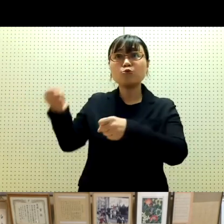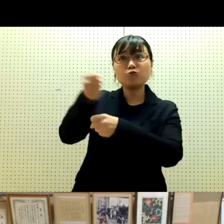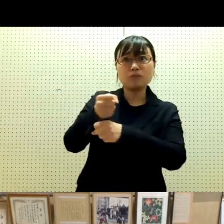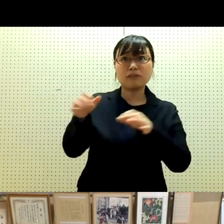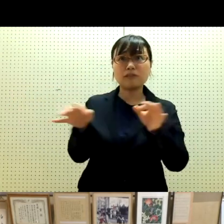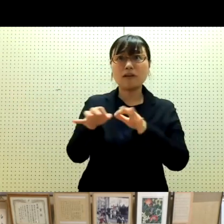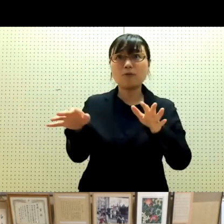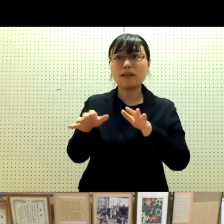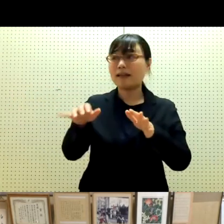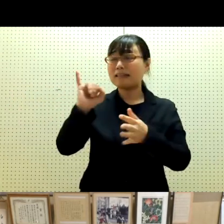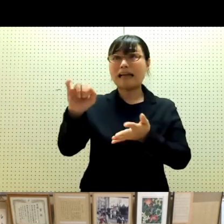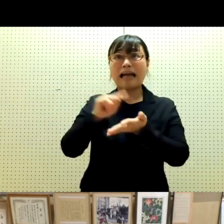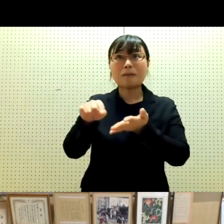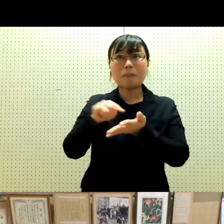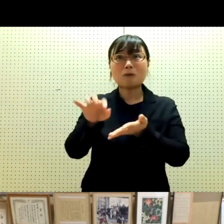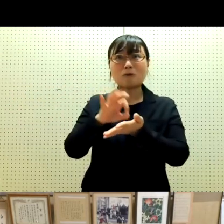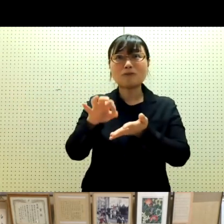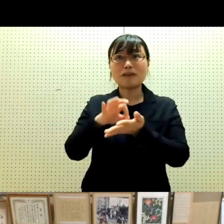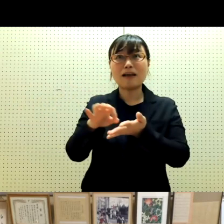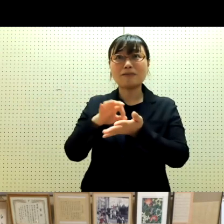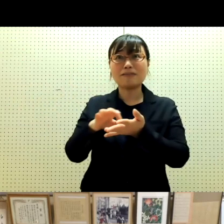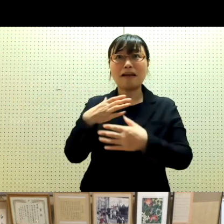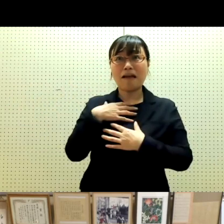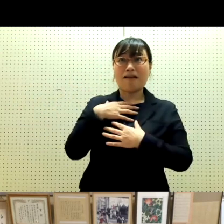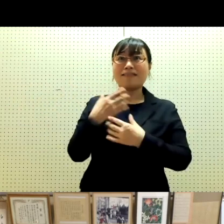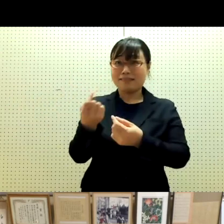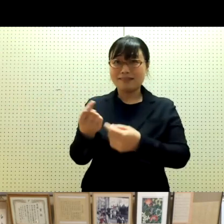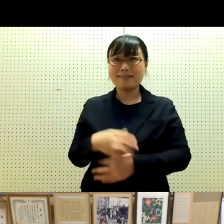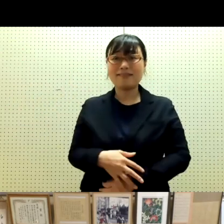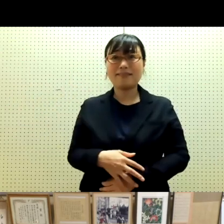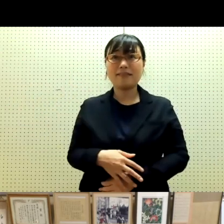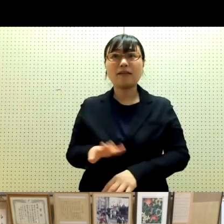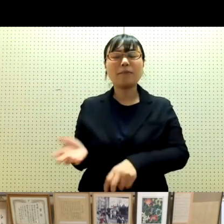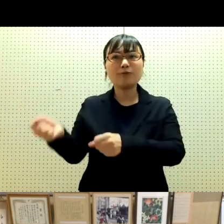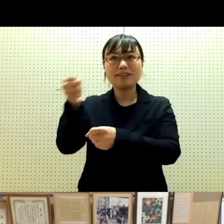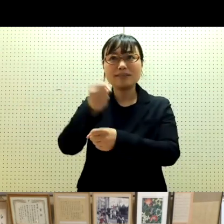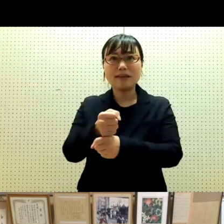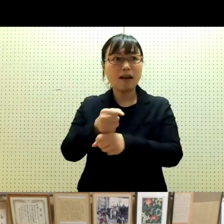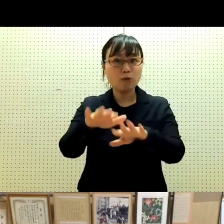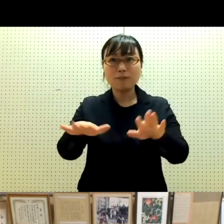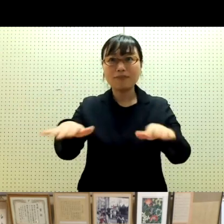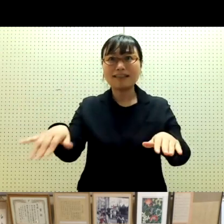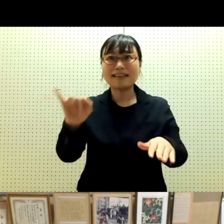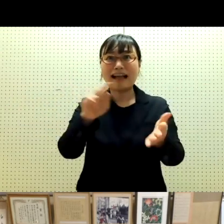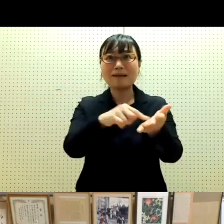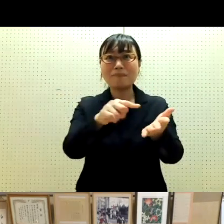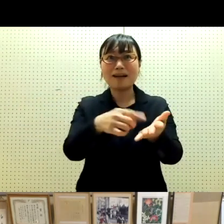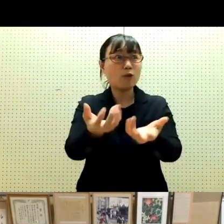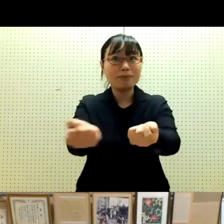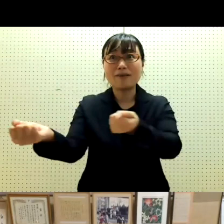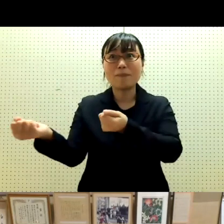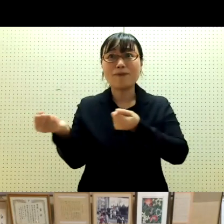iPad っていうのもちょっと驚くと思うんですけど、復帰したらその子供が全員 iPad を持ってるっていうふうに聞いてどう思い